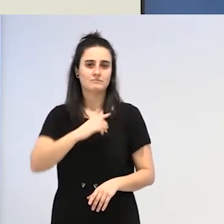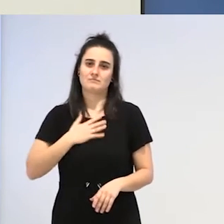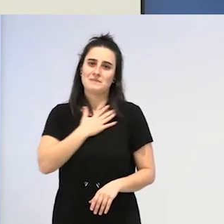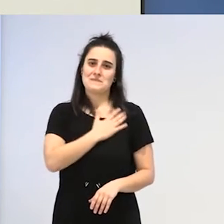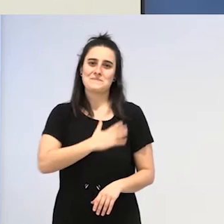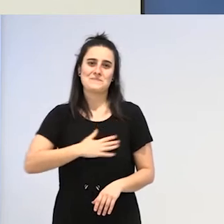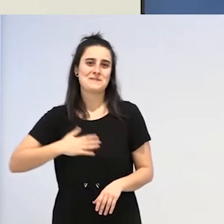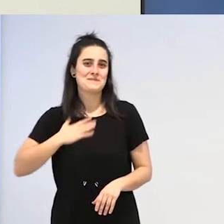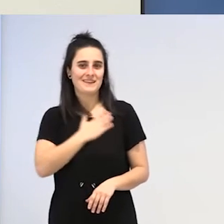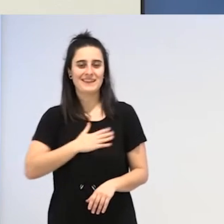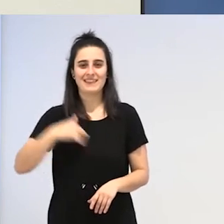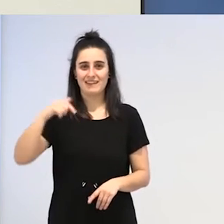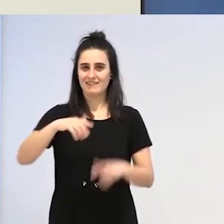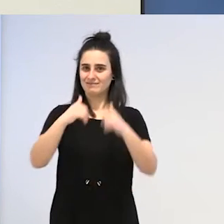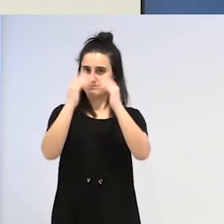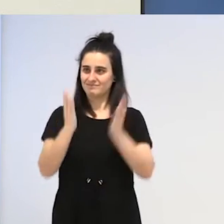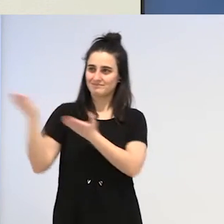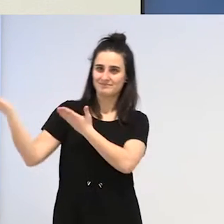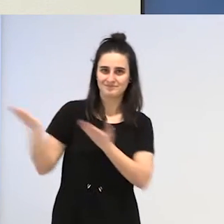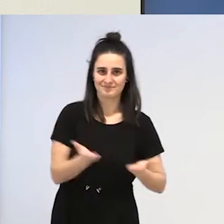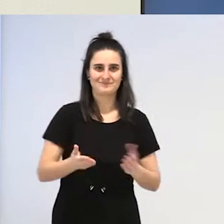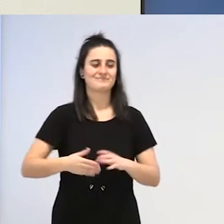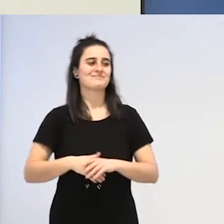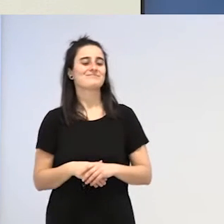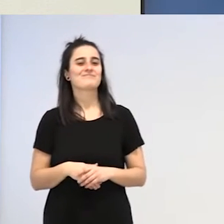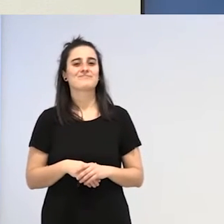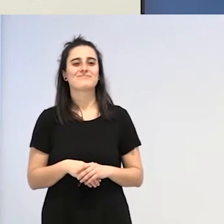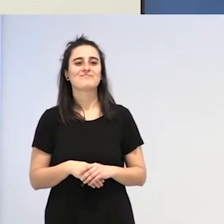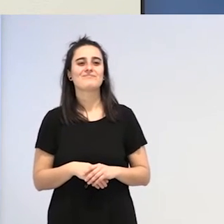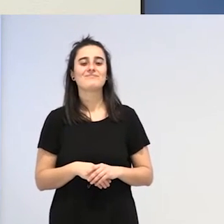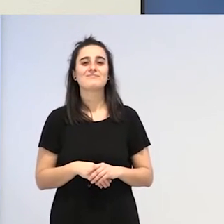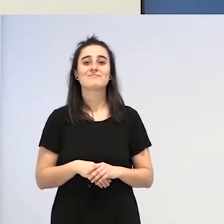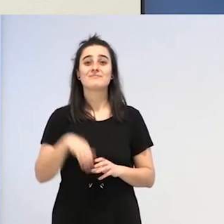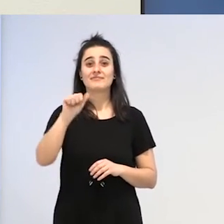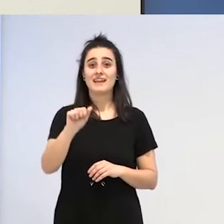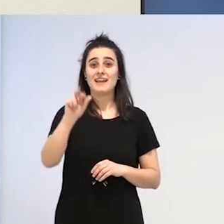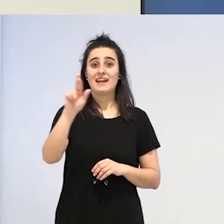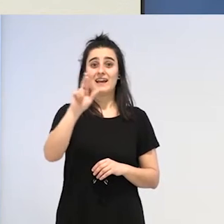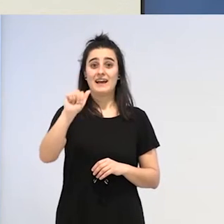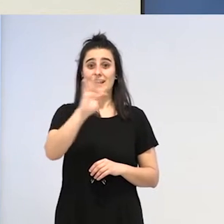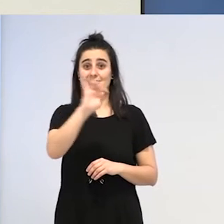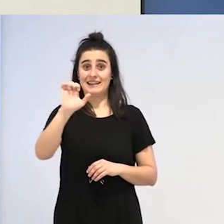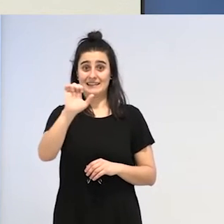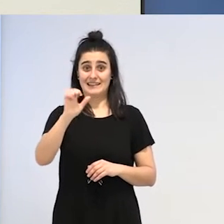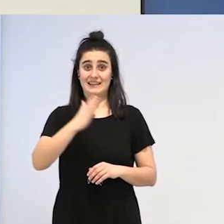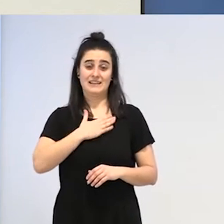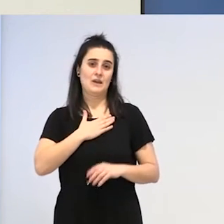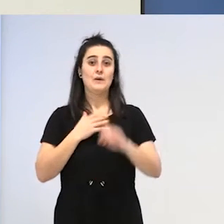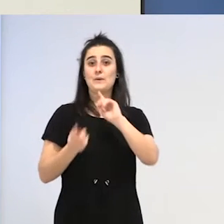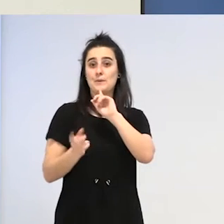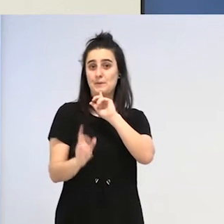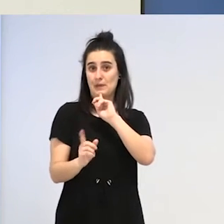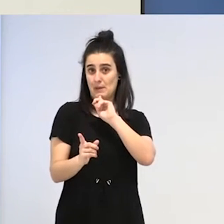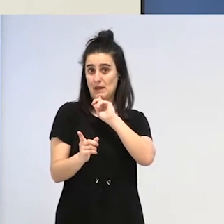bada etxe honetan izatea. Arrate Bilbokoa da, Arrate Hidalgo Bilbokoa da,